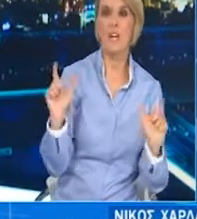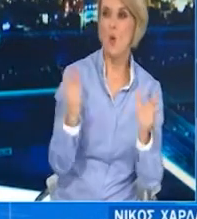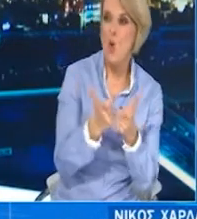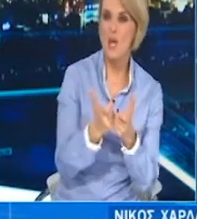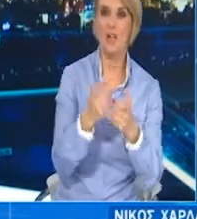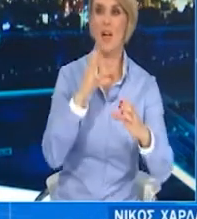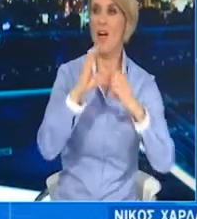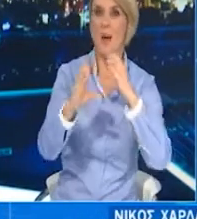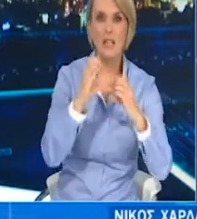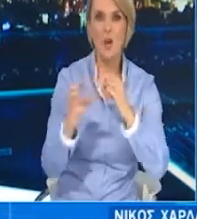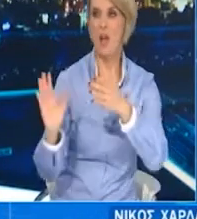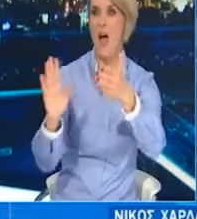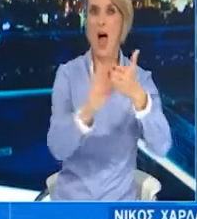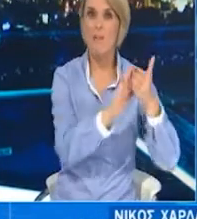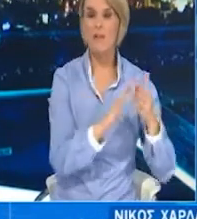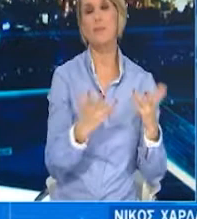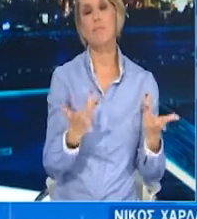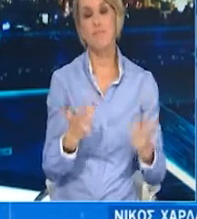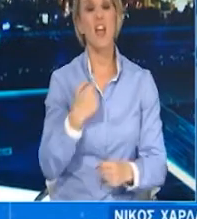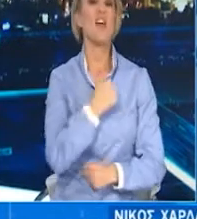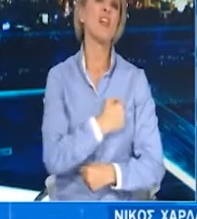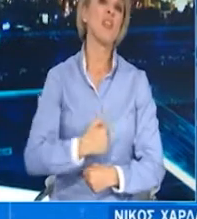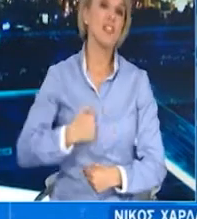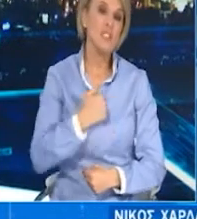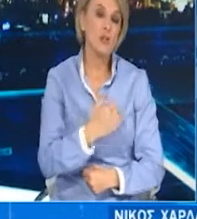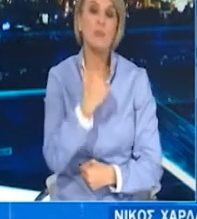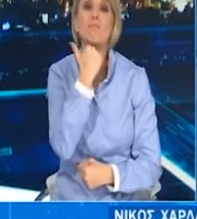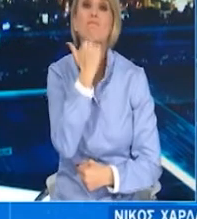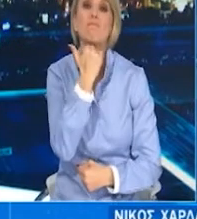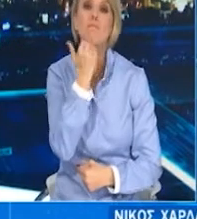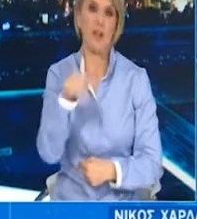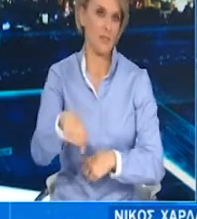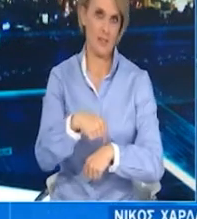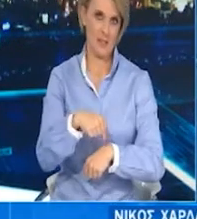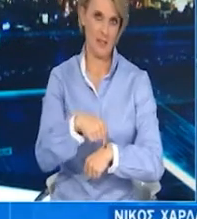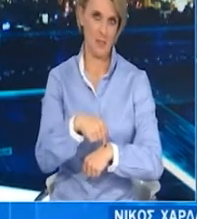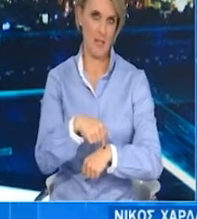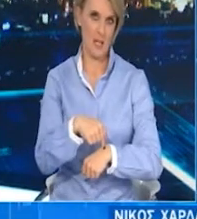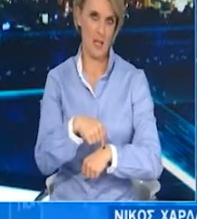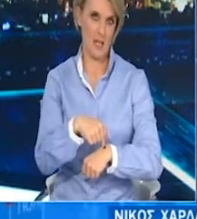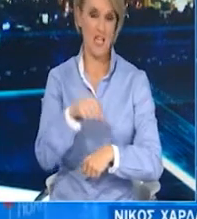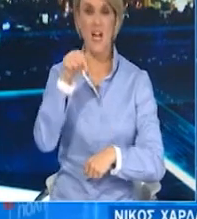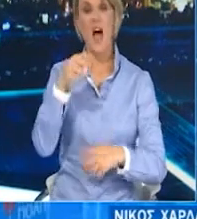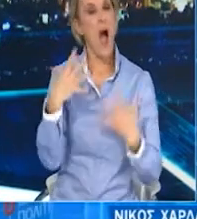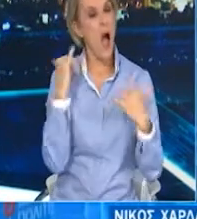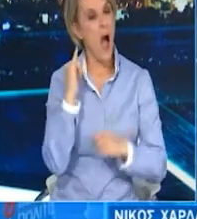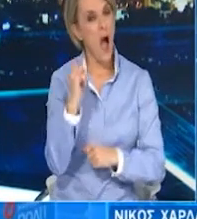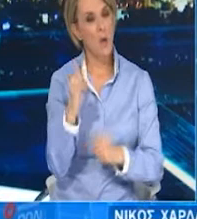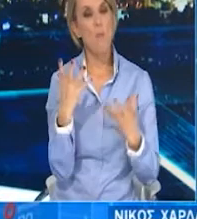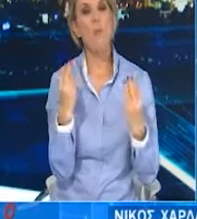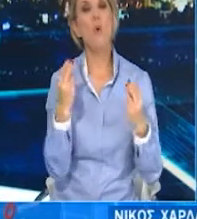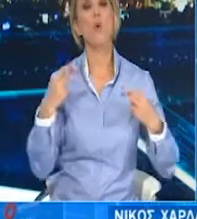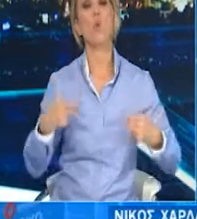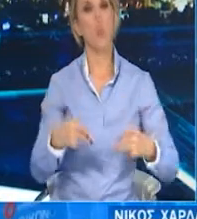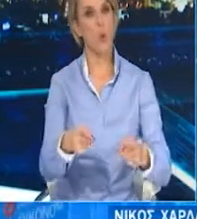μέτρων το ταχύτερο δυνατόν. Δυστυχώς, κάτι τέτοιο δεν είναι δυνατόν αυτή τη στιγμή και με τα σημερινά δεδομένα. Όταν οι